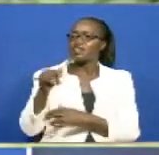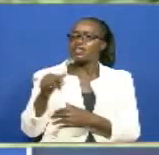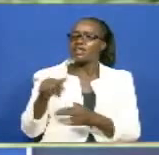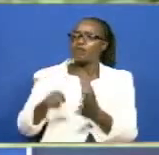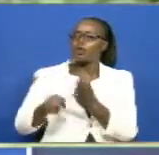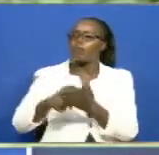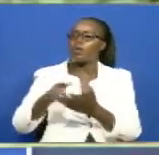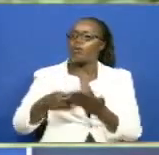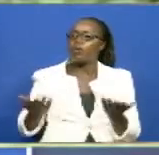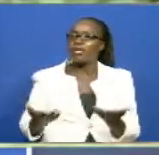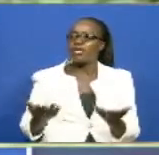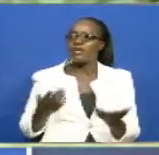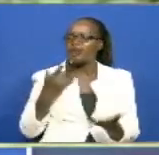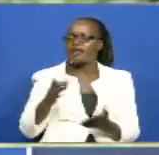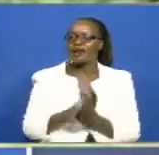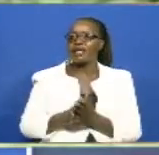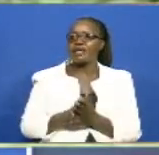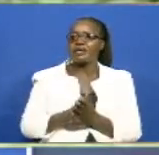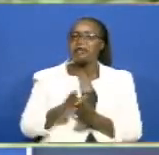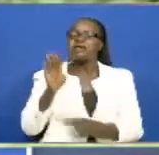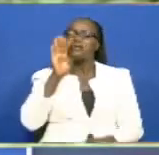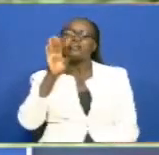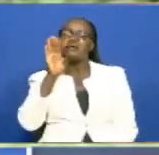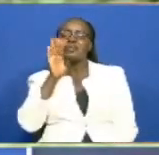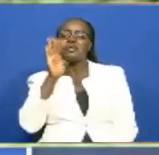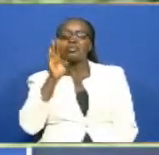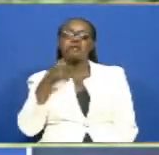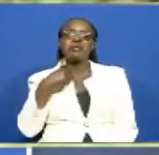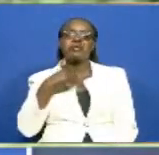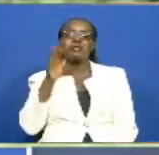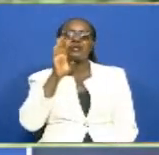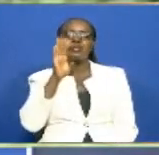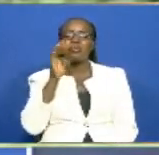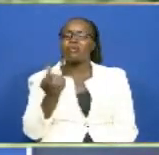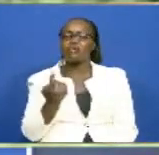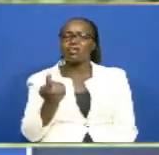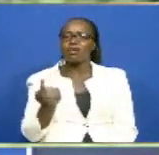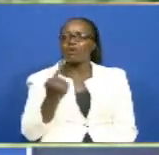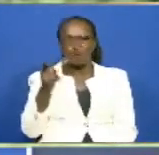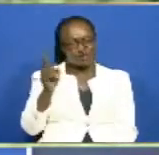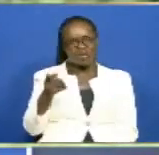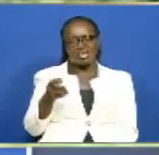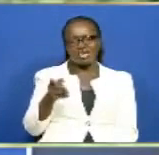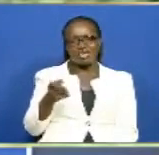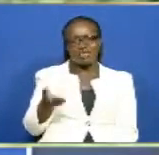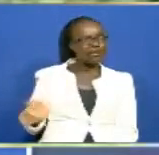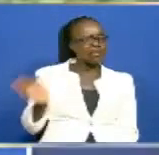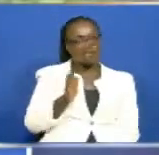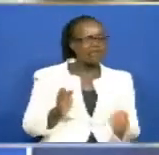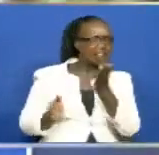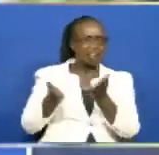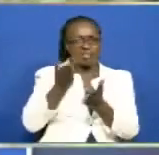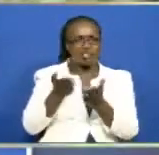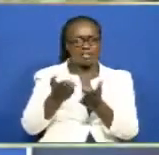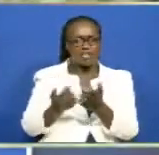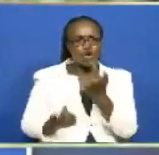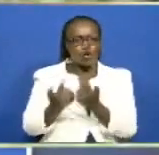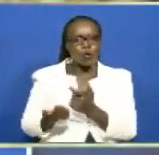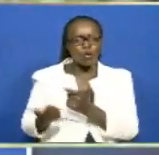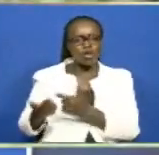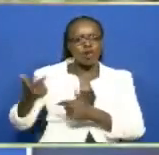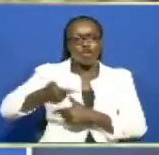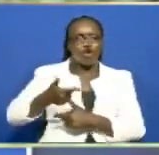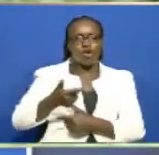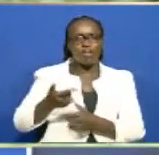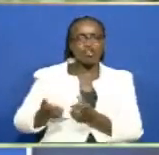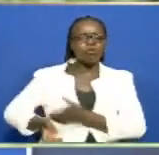tendo. Kasema haya mnanisengenyanga hawa na nisengenyanga. Only that inaweza fanya umpige kiwango hii, umwage mafuta kiwango hii, ni kama